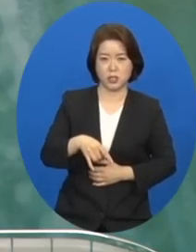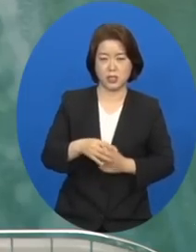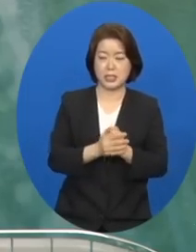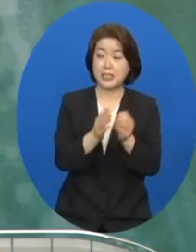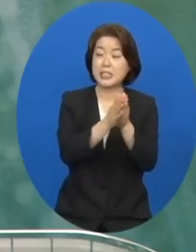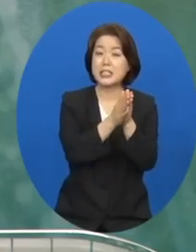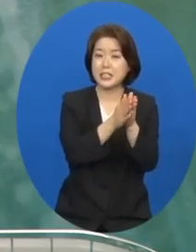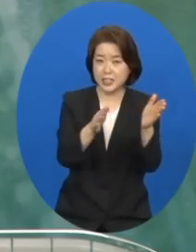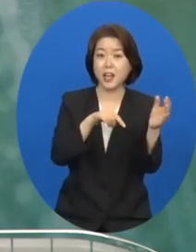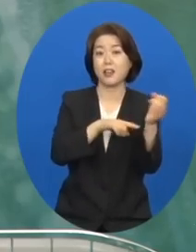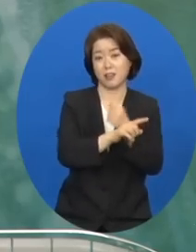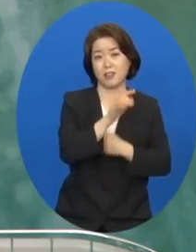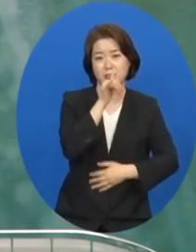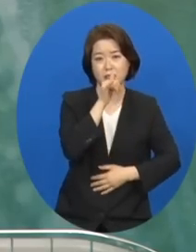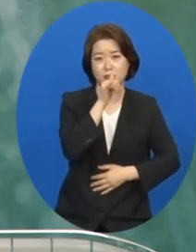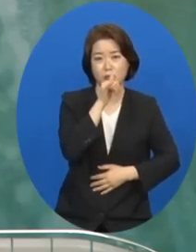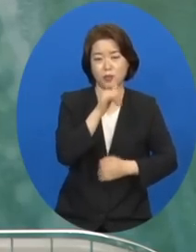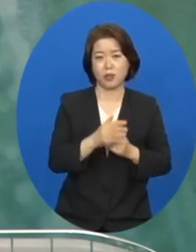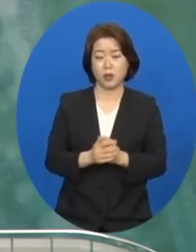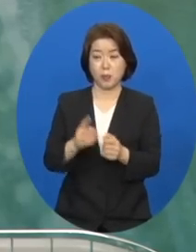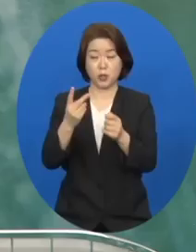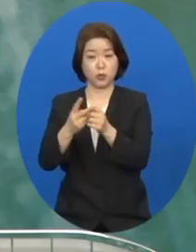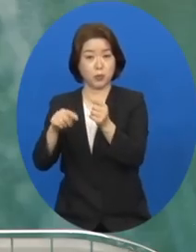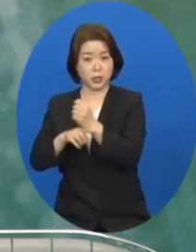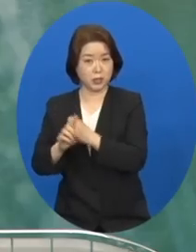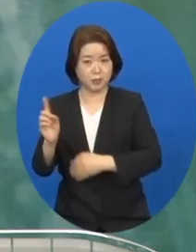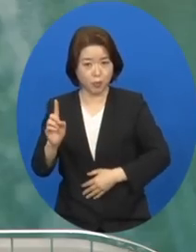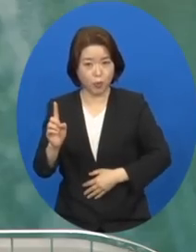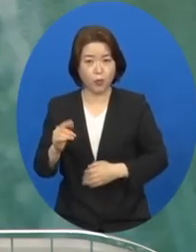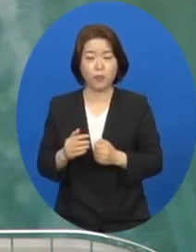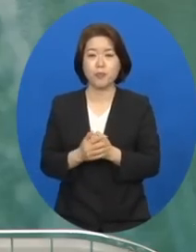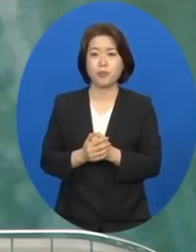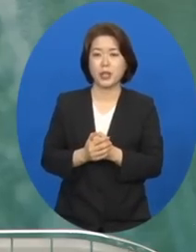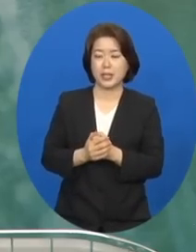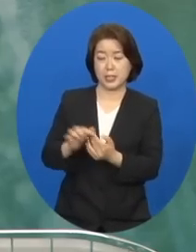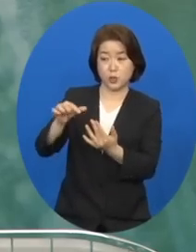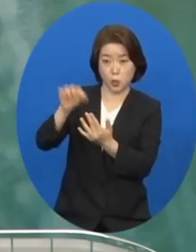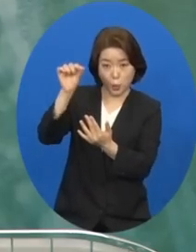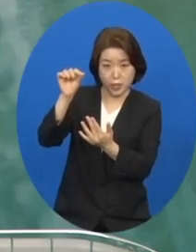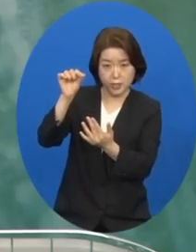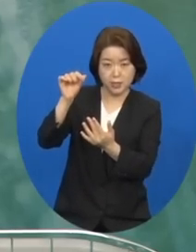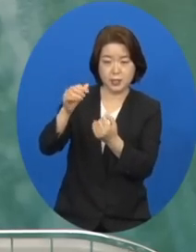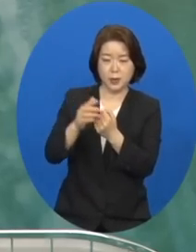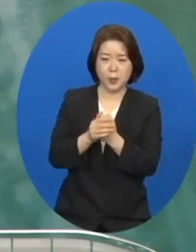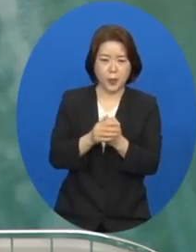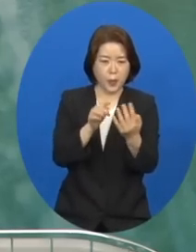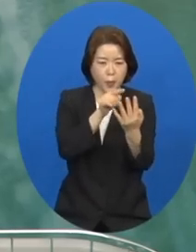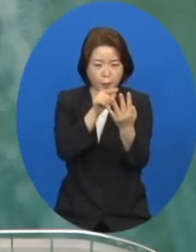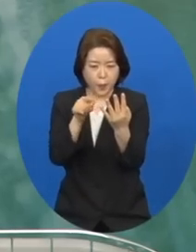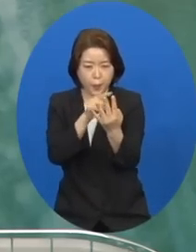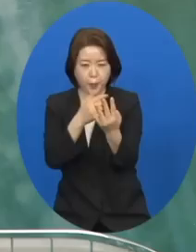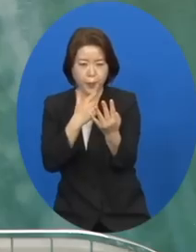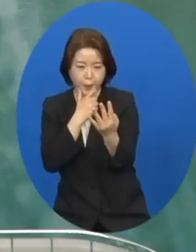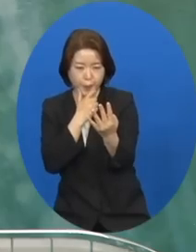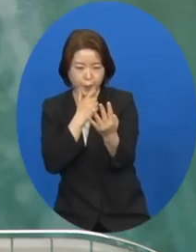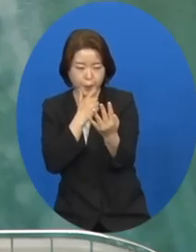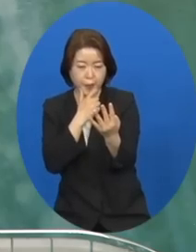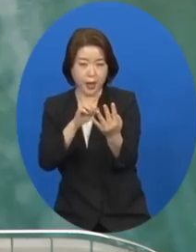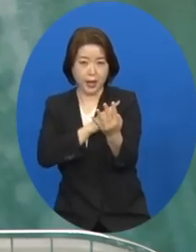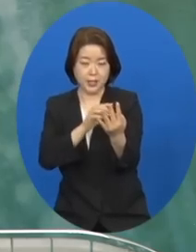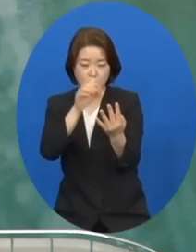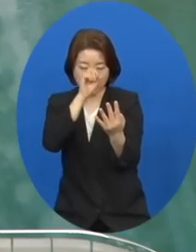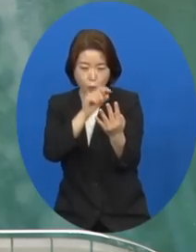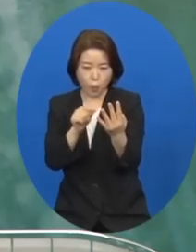이란 시작이라 의미가 있어요 그래서 두번째 의미가 있는데 아 초에 시스터 라고 하는 고르고 고른 가장 최상의